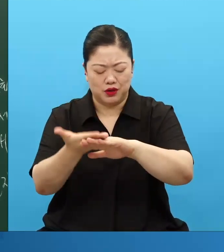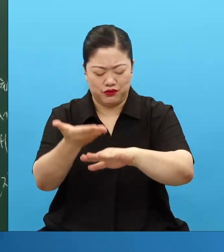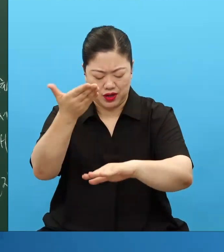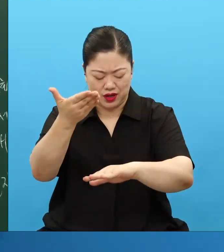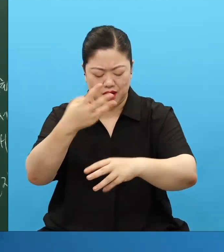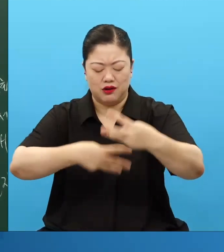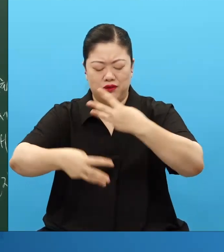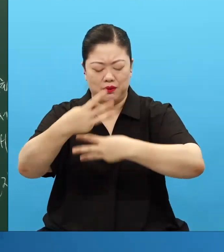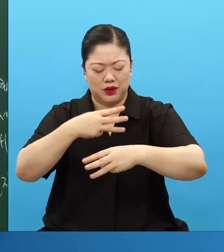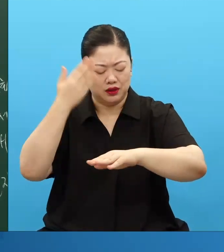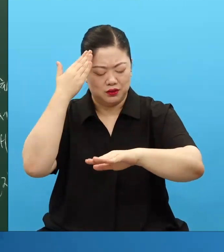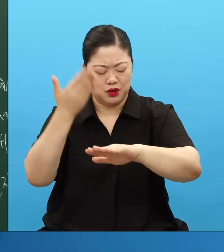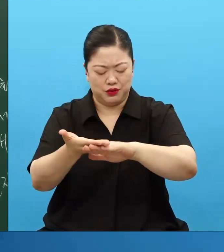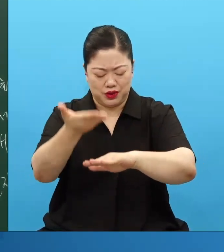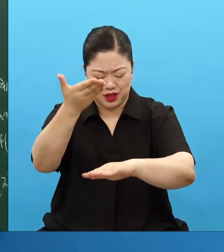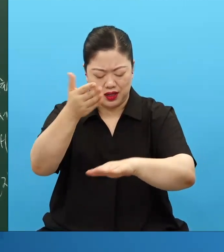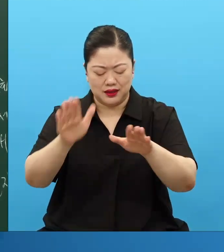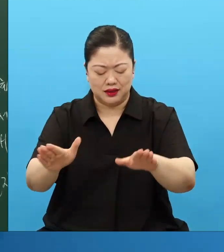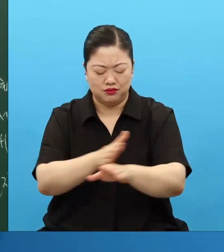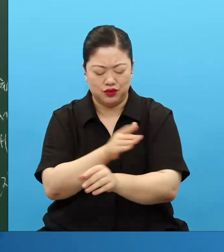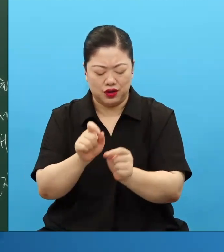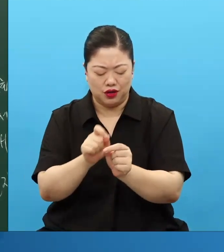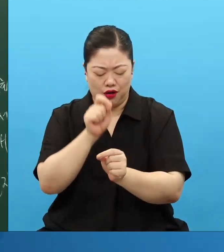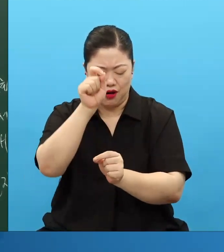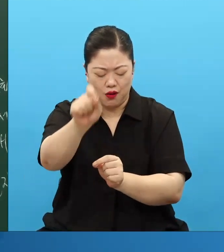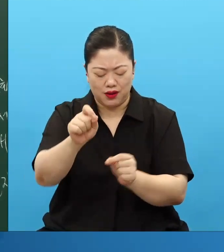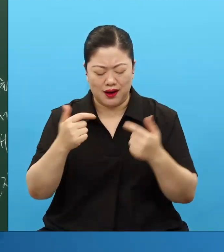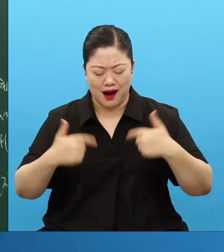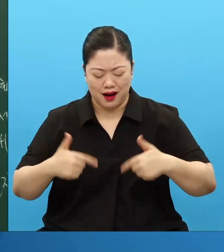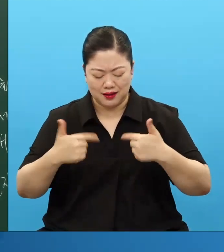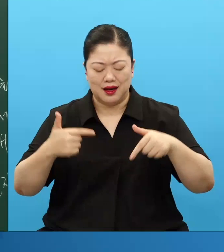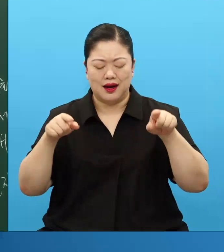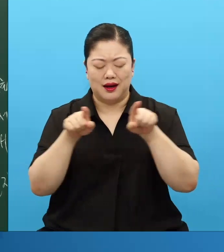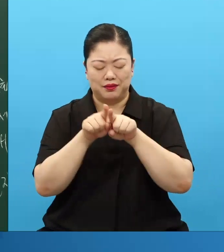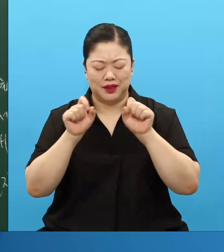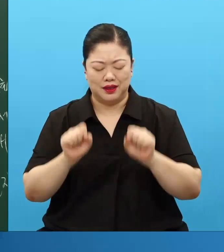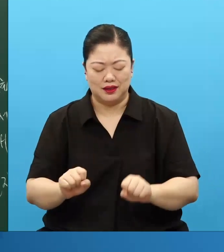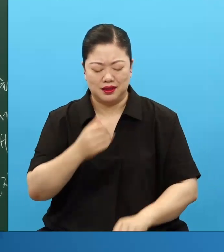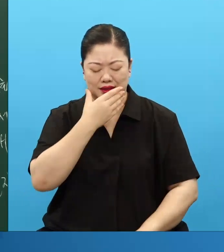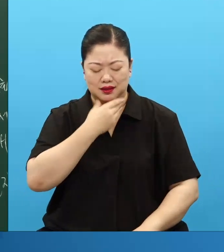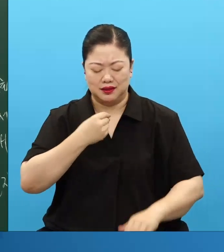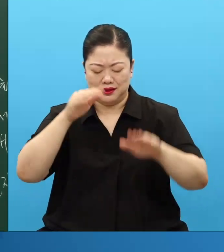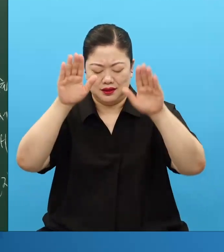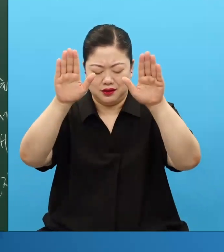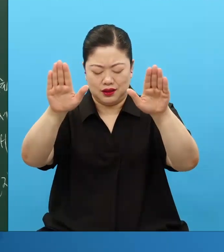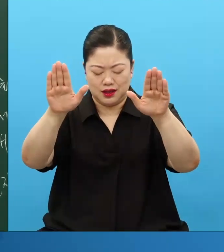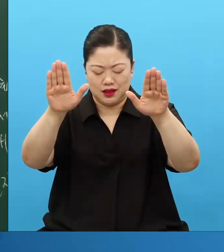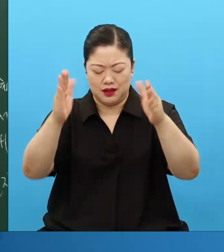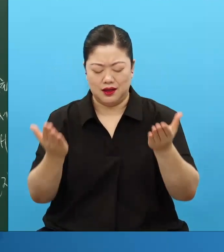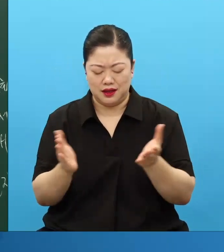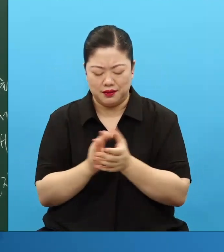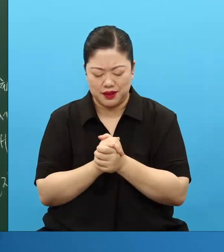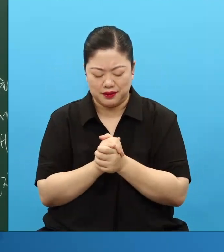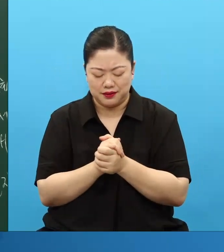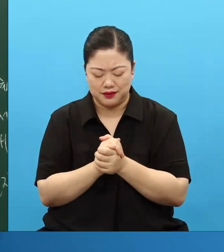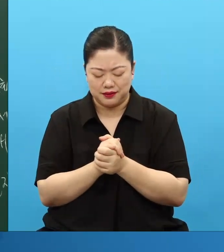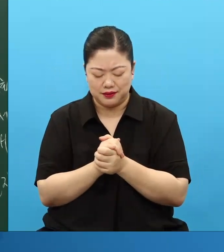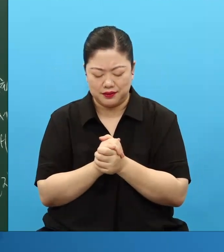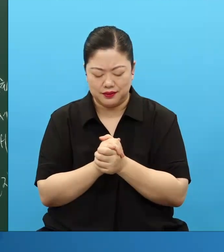보고 망대라고 합니다. We call that the bartizan. 또 일반 평신도들도